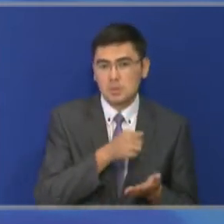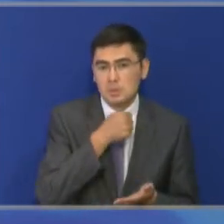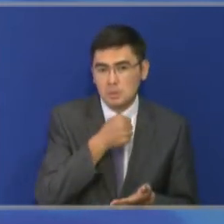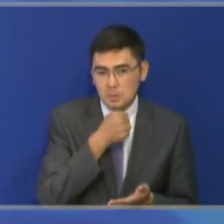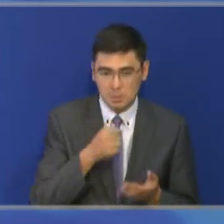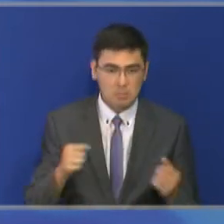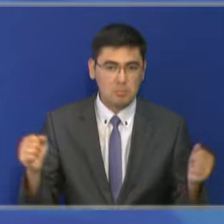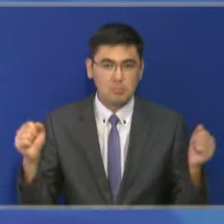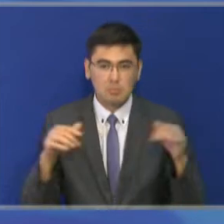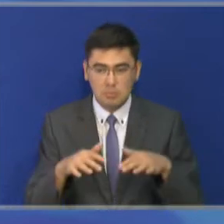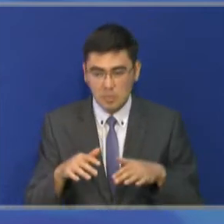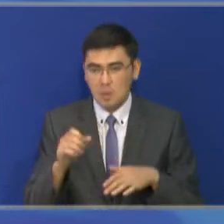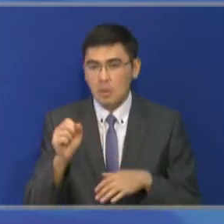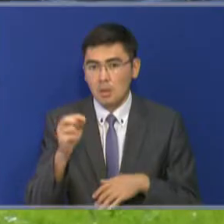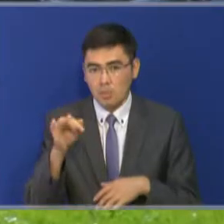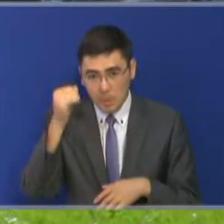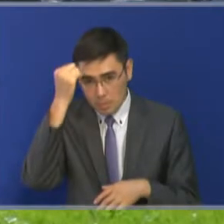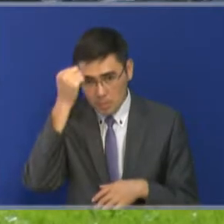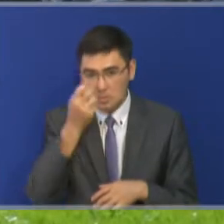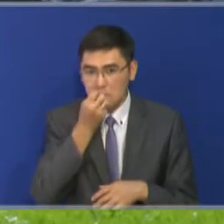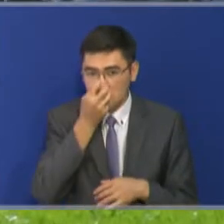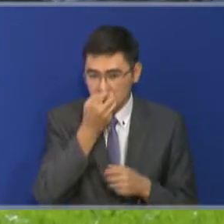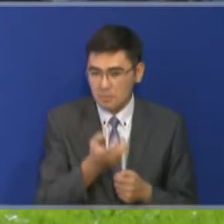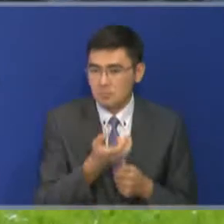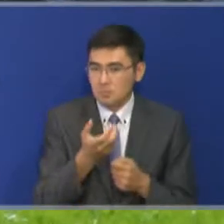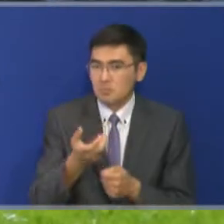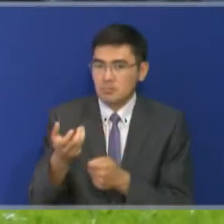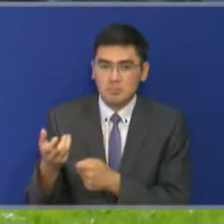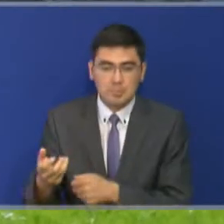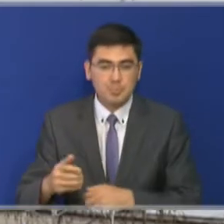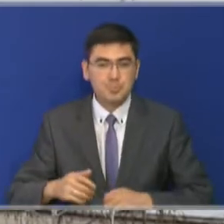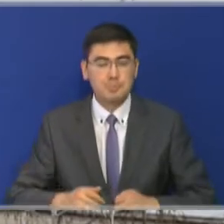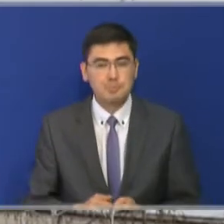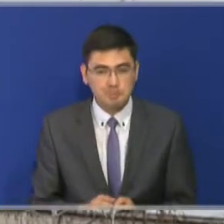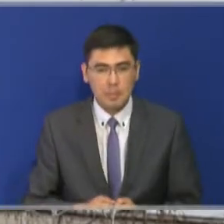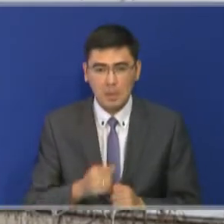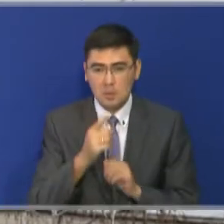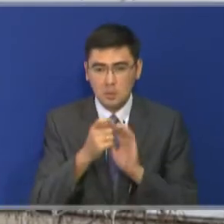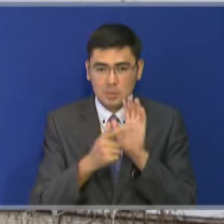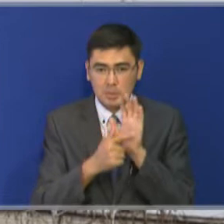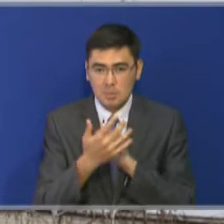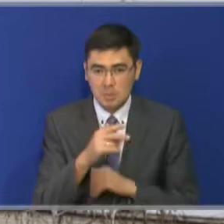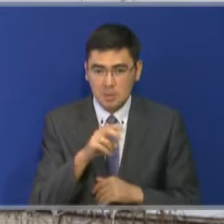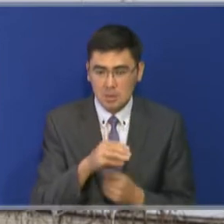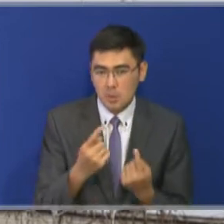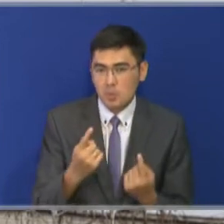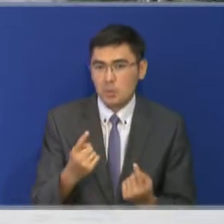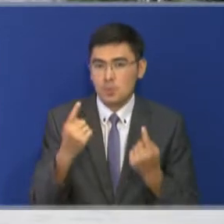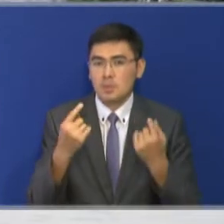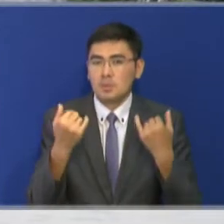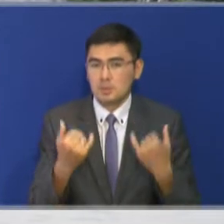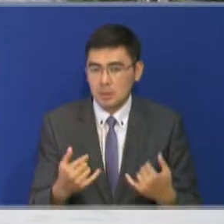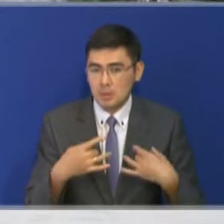цветов к памятнику поэту. С начала года по всей стране отмечается 175-летие Абая Кунанбаева. В